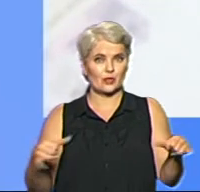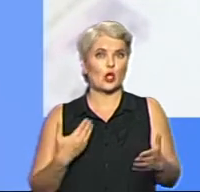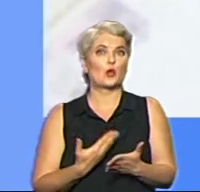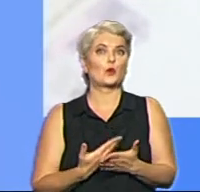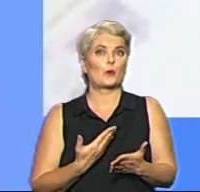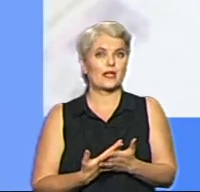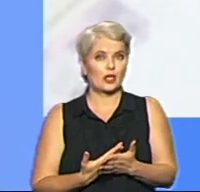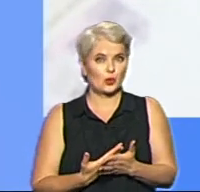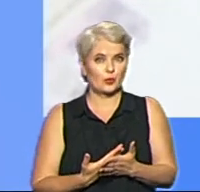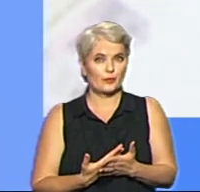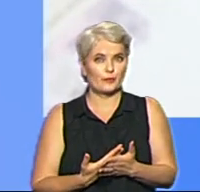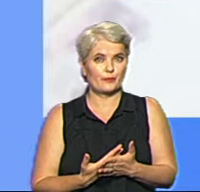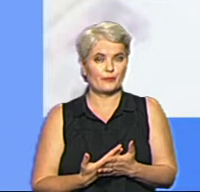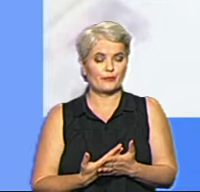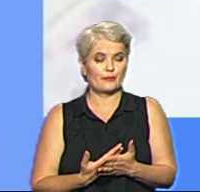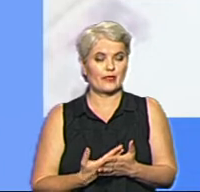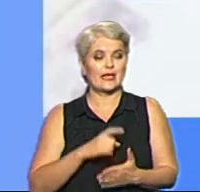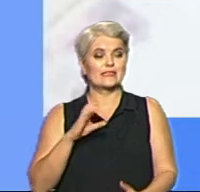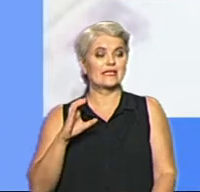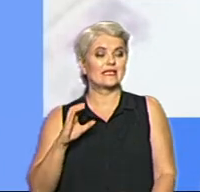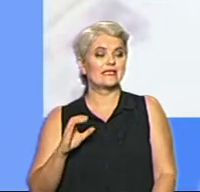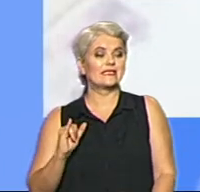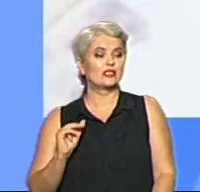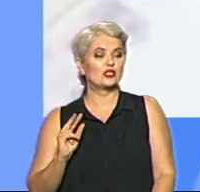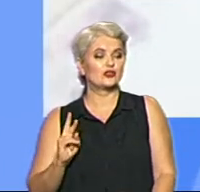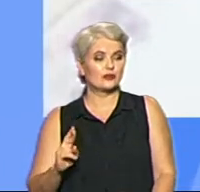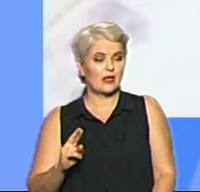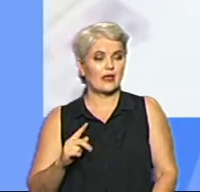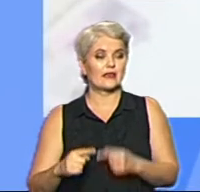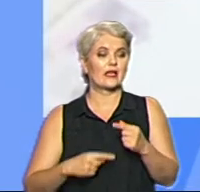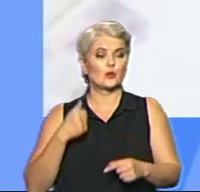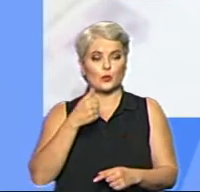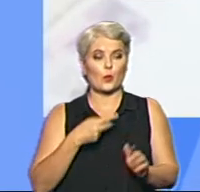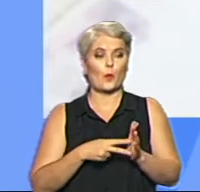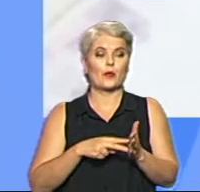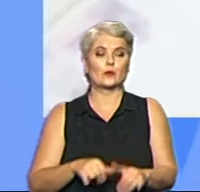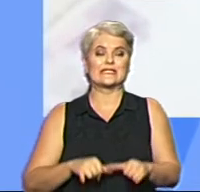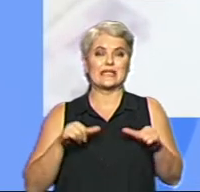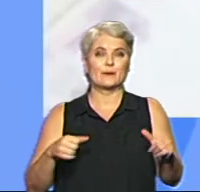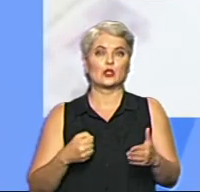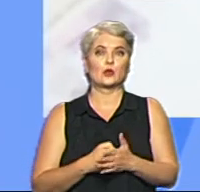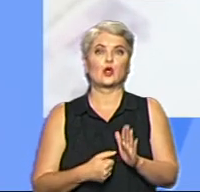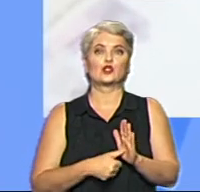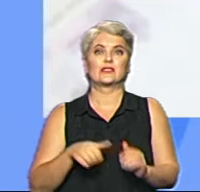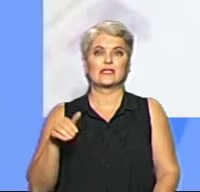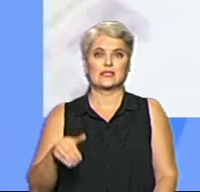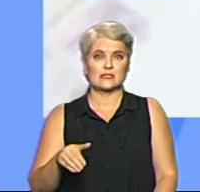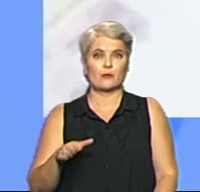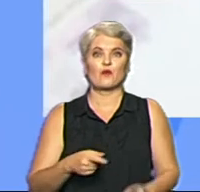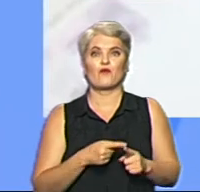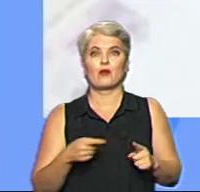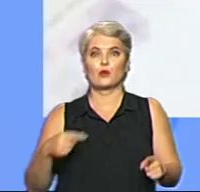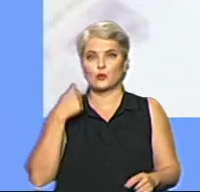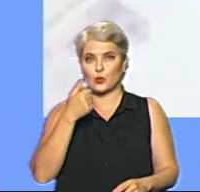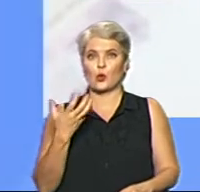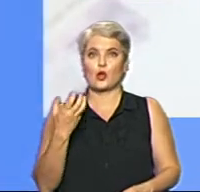прикладу, з січня планують, з січня наступного року планують збільшити до 6 тисяч, потім впродовж року